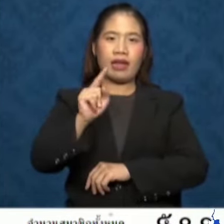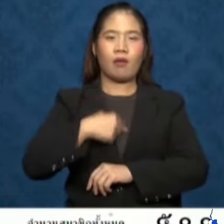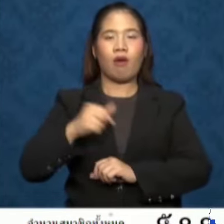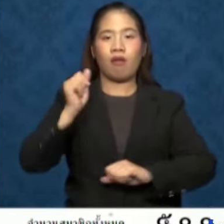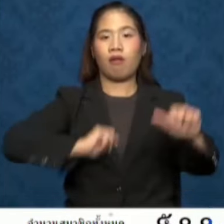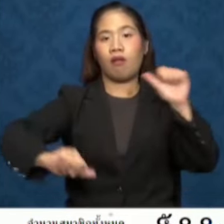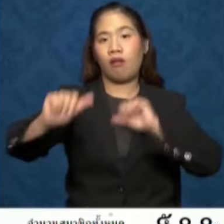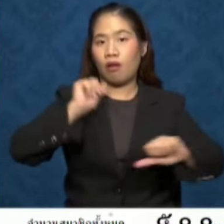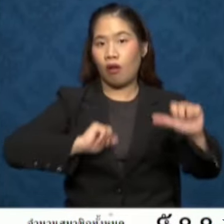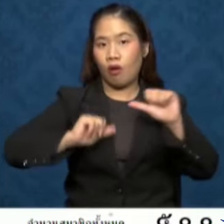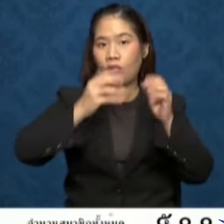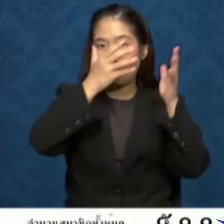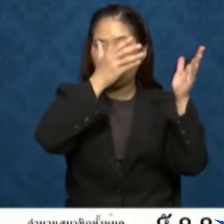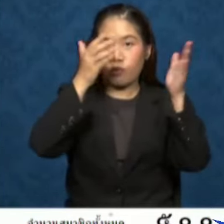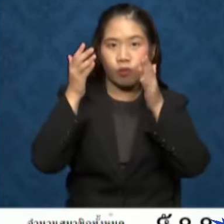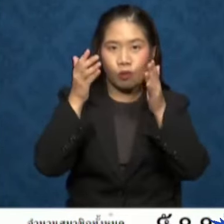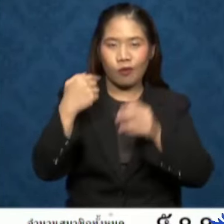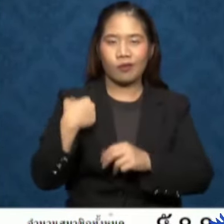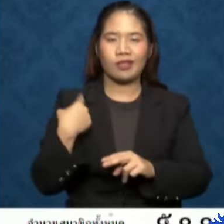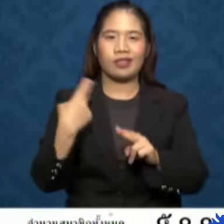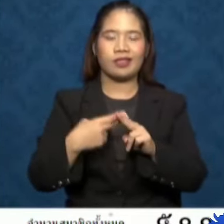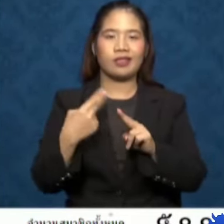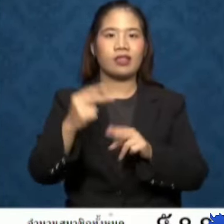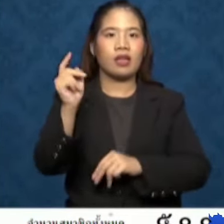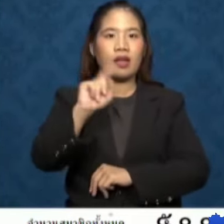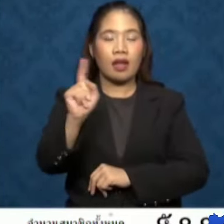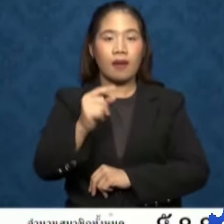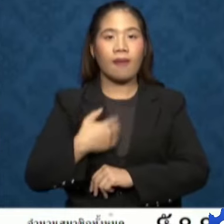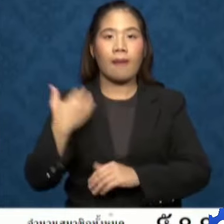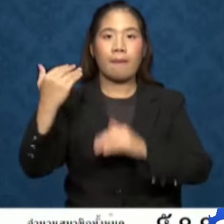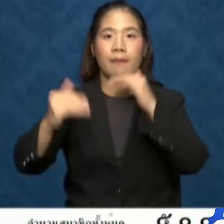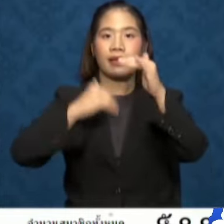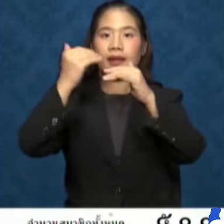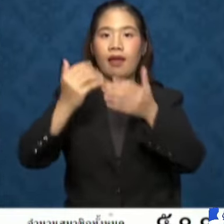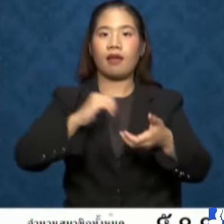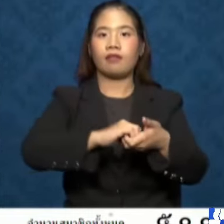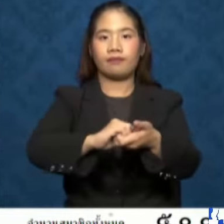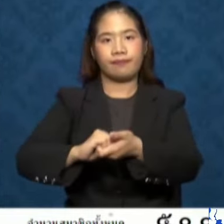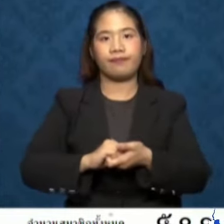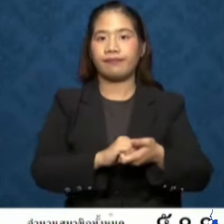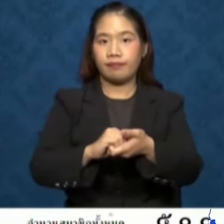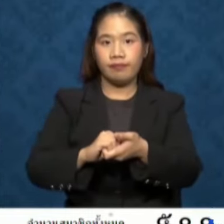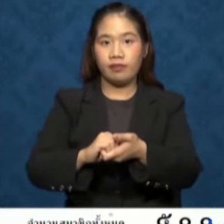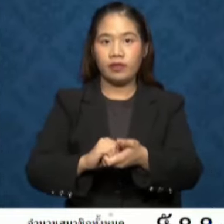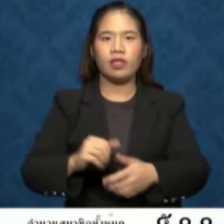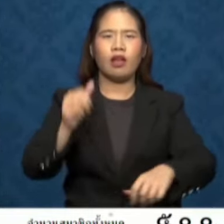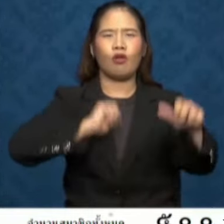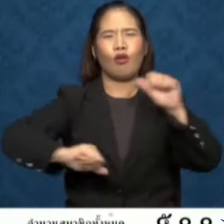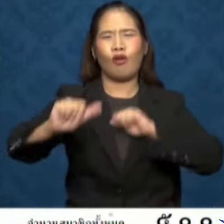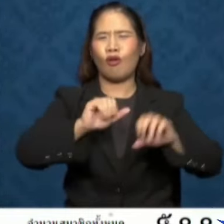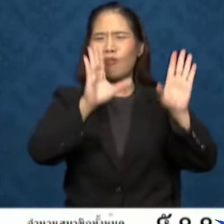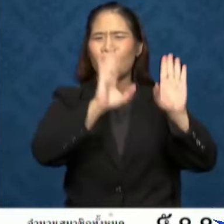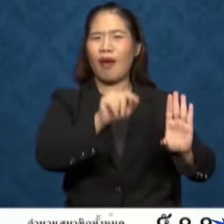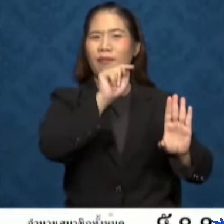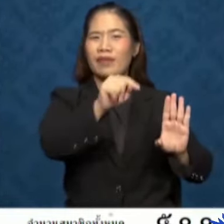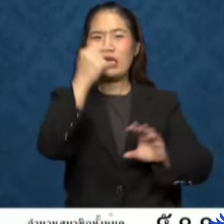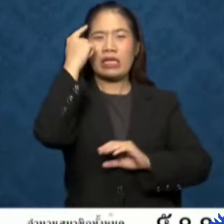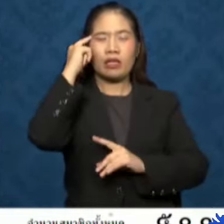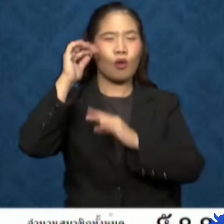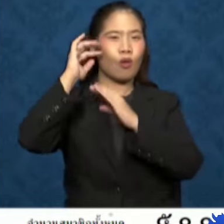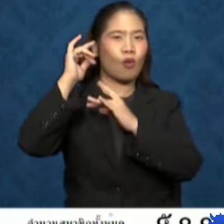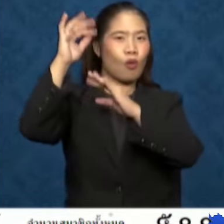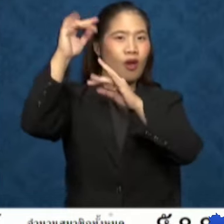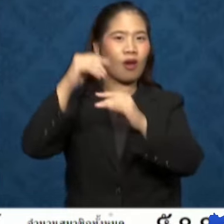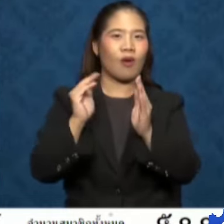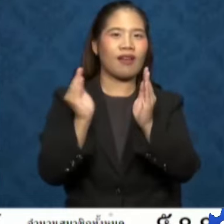ละครที่ตั้งชื่อซีรีส์ว่าการพัฒนาร่วมกันละครแบบนี้ครับหวังให้ได้มาซึ่ง